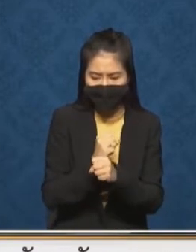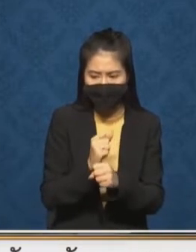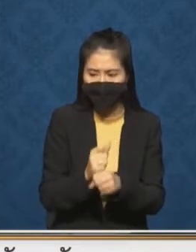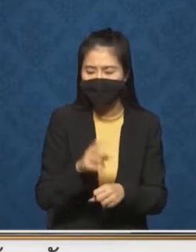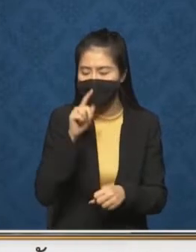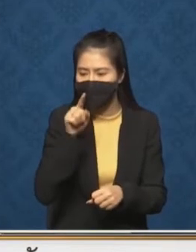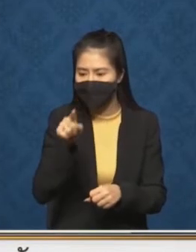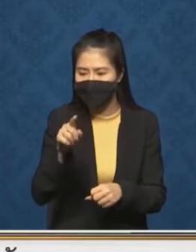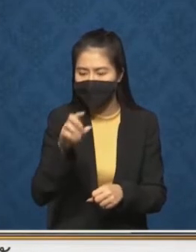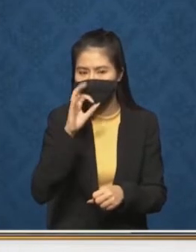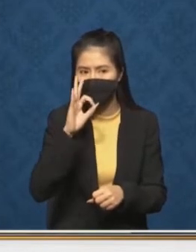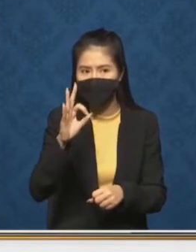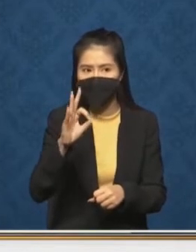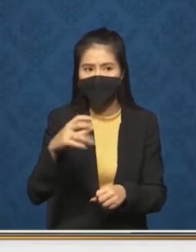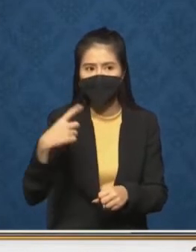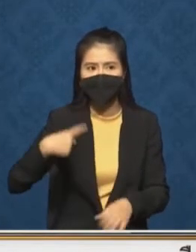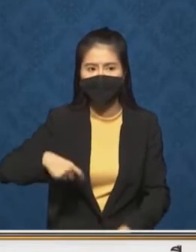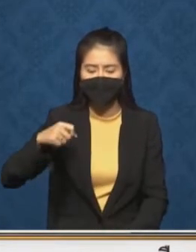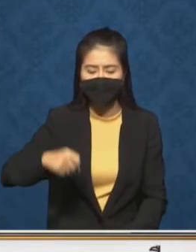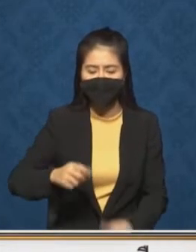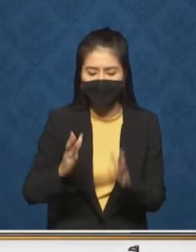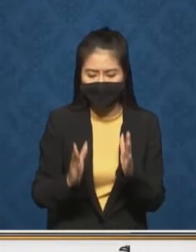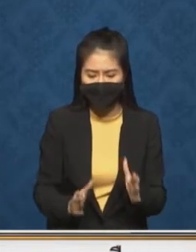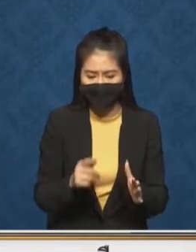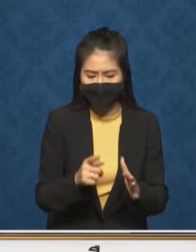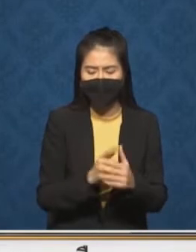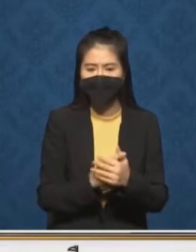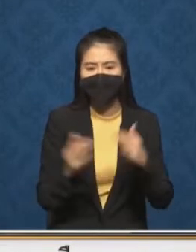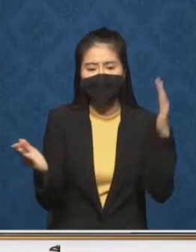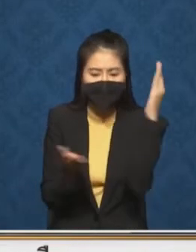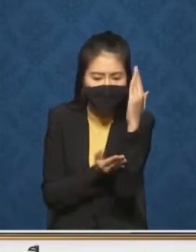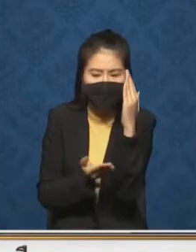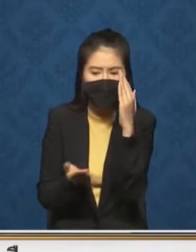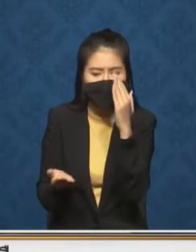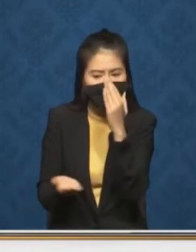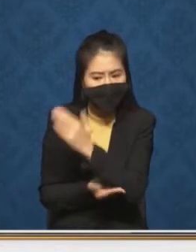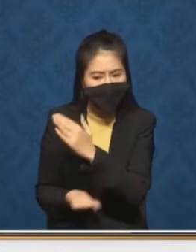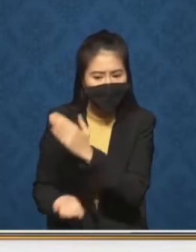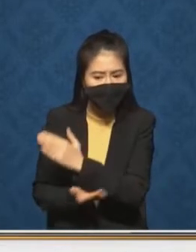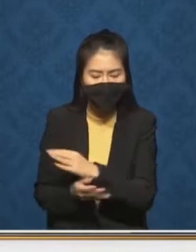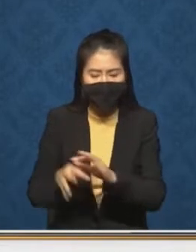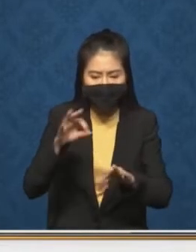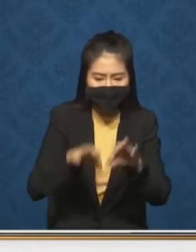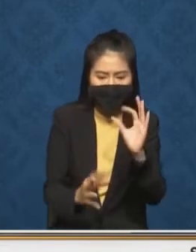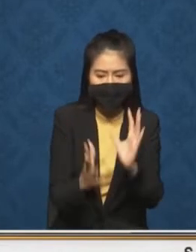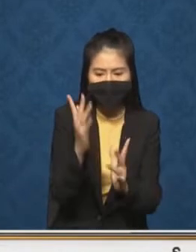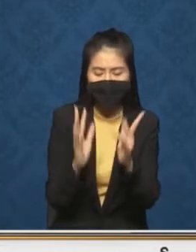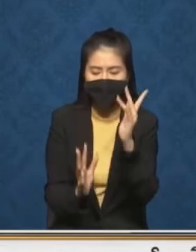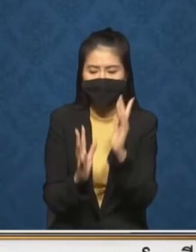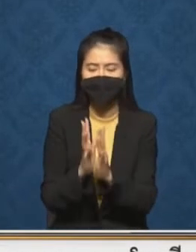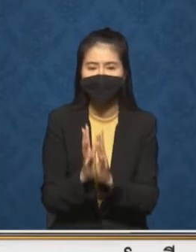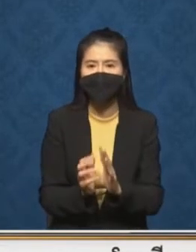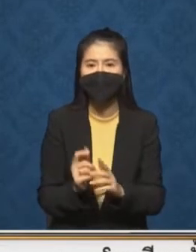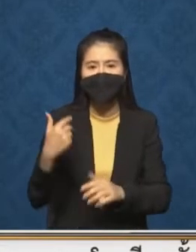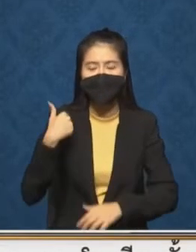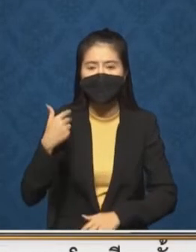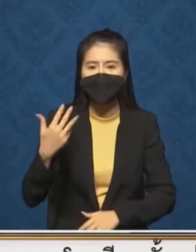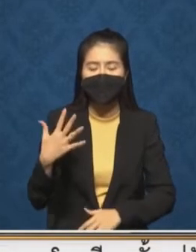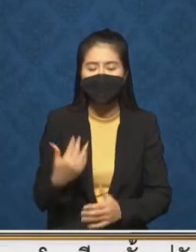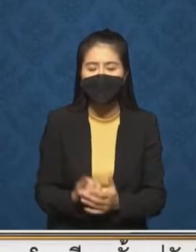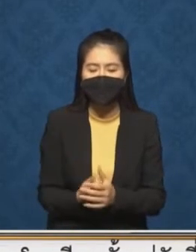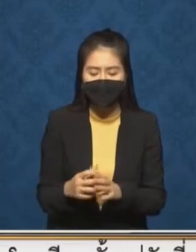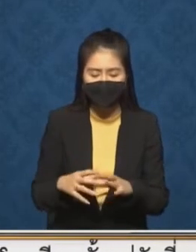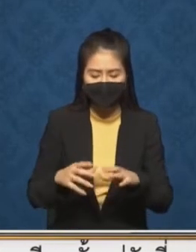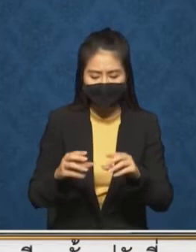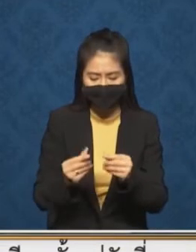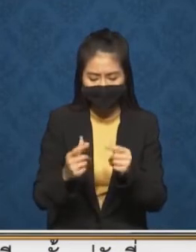วว่าบุคลทเขาถกGraWhateไปตัดไม้ตอนไหนไปเผาหนston แบบาตอนไหนไปบุครุปต